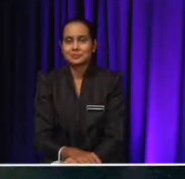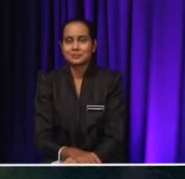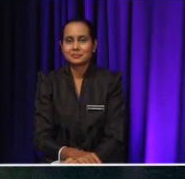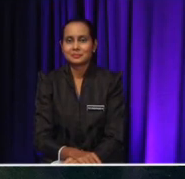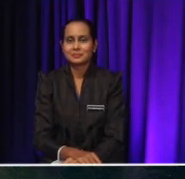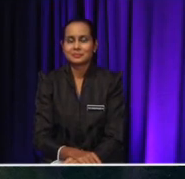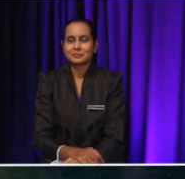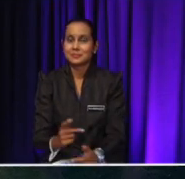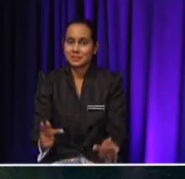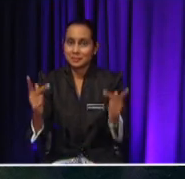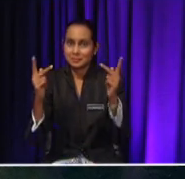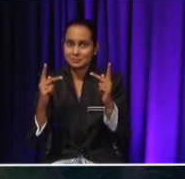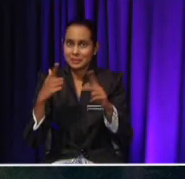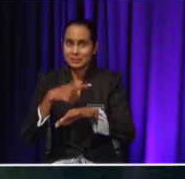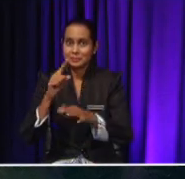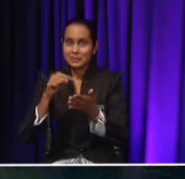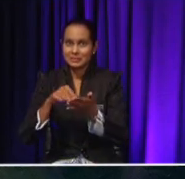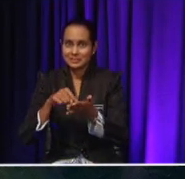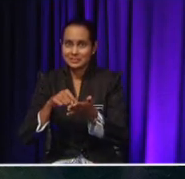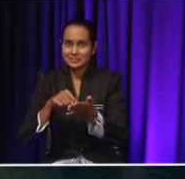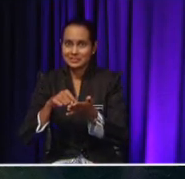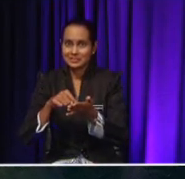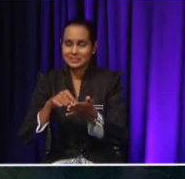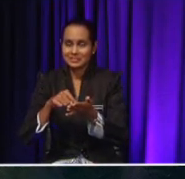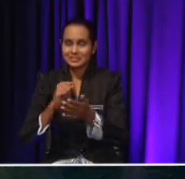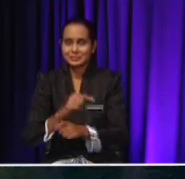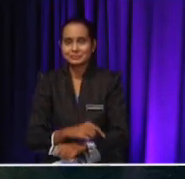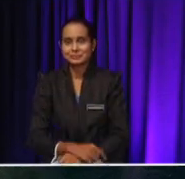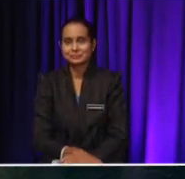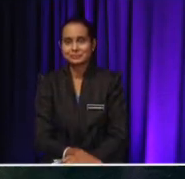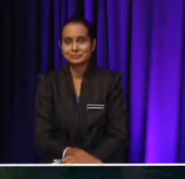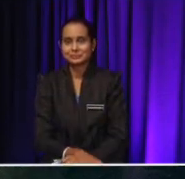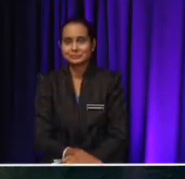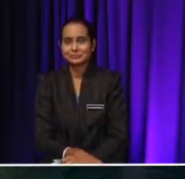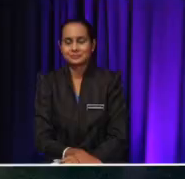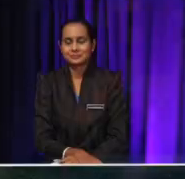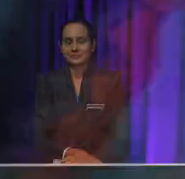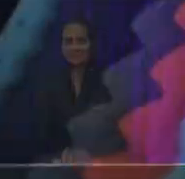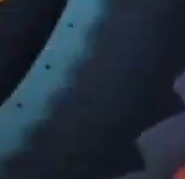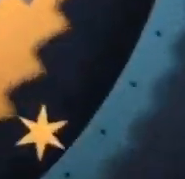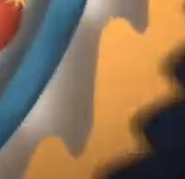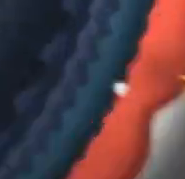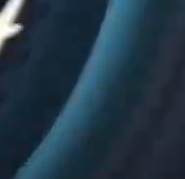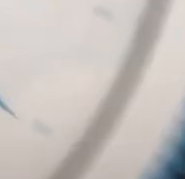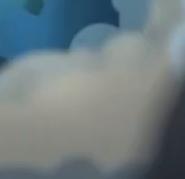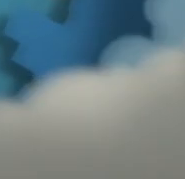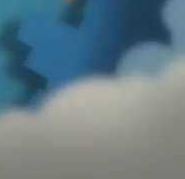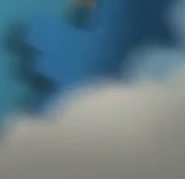Kita akan kembali dalam Menengah Atas Oh duduklah apa ya ndak dimakan